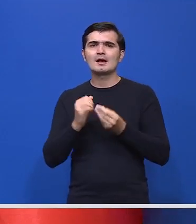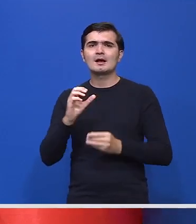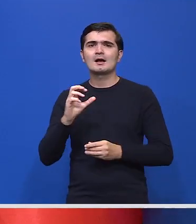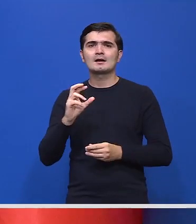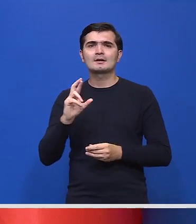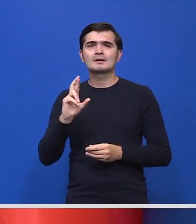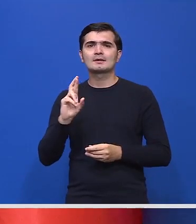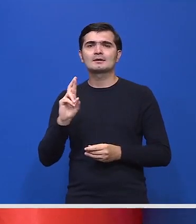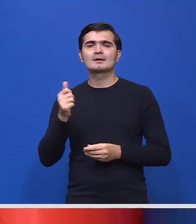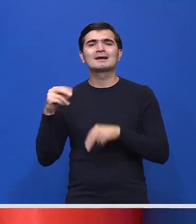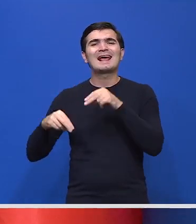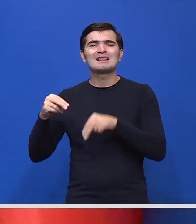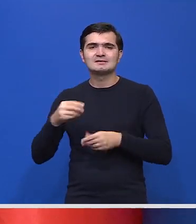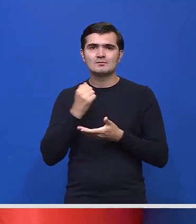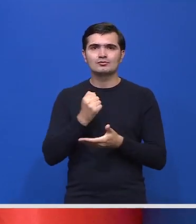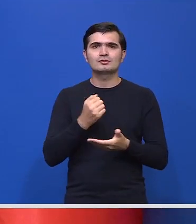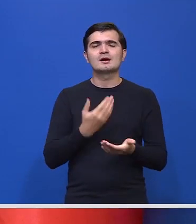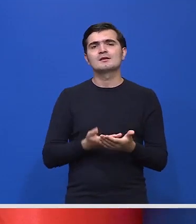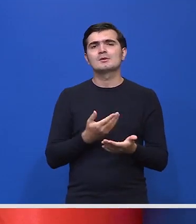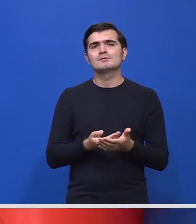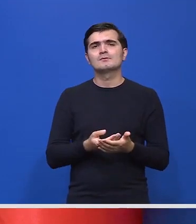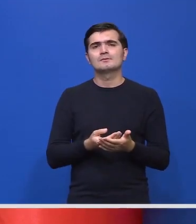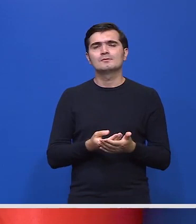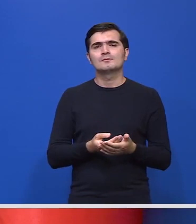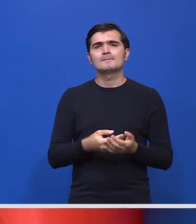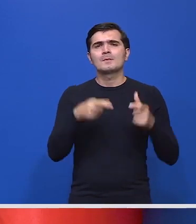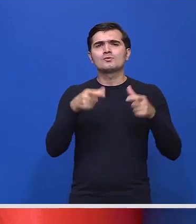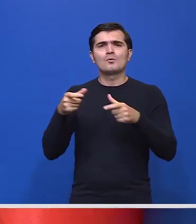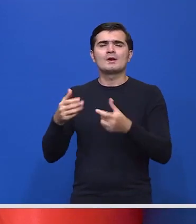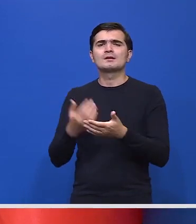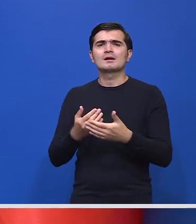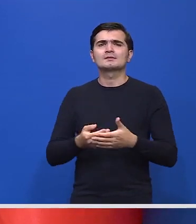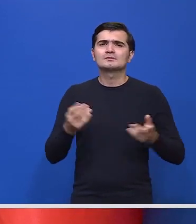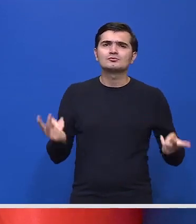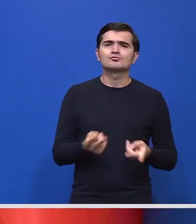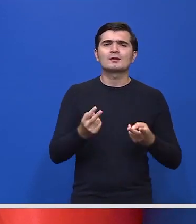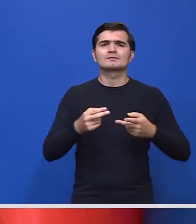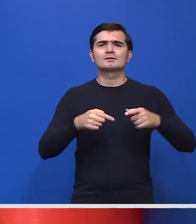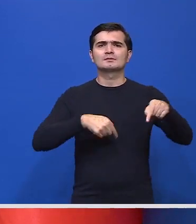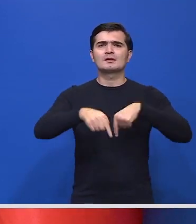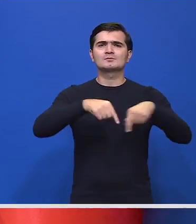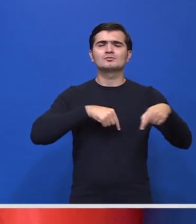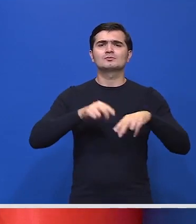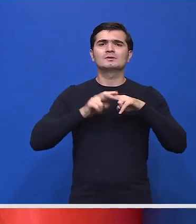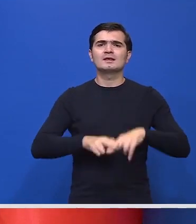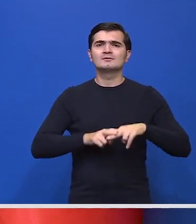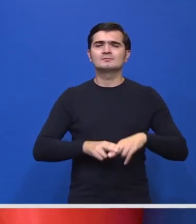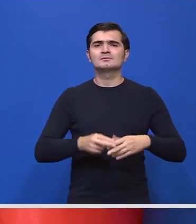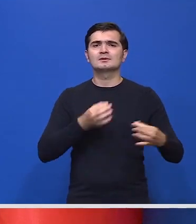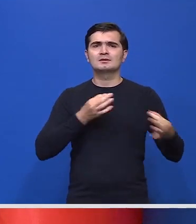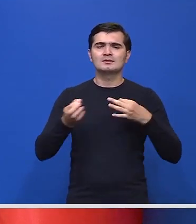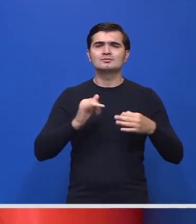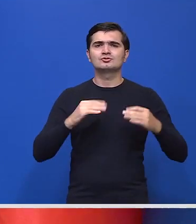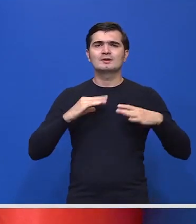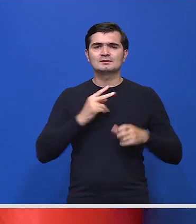în domenii care să faciliteze, să fluidizeze transportul de resurse strategice și ale rezervelor de stat.